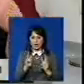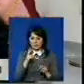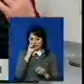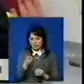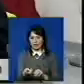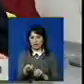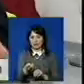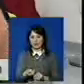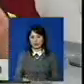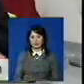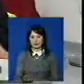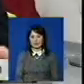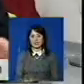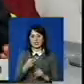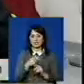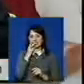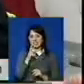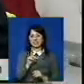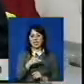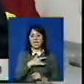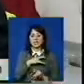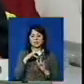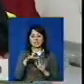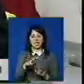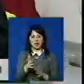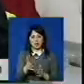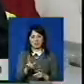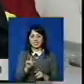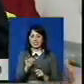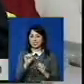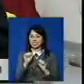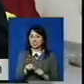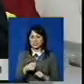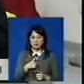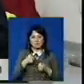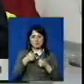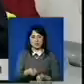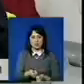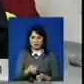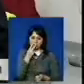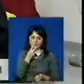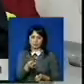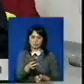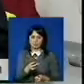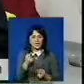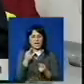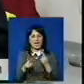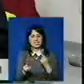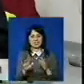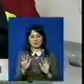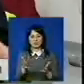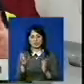ნახვაც, იმის ნახვაც, რა ტიპის საქმიანობაა და სად შეიძლება დახმარება. სრულიად განსხვავებული